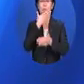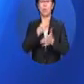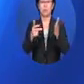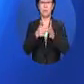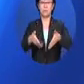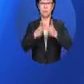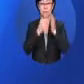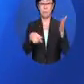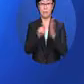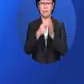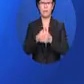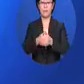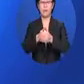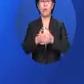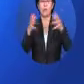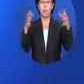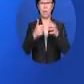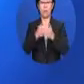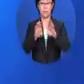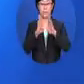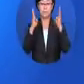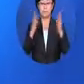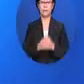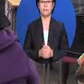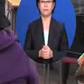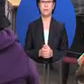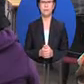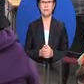복지재단을 설립하기 위해 시민공청회를 개최했습니다.